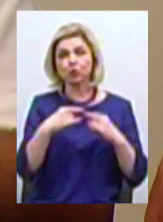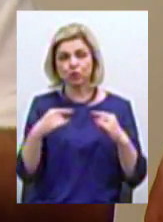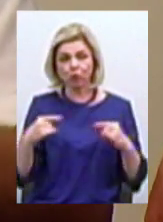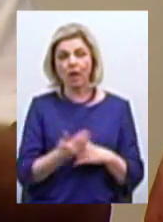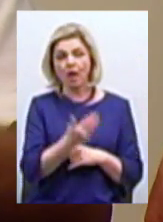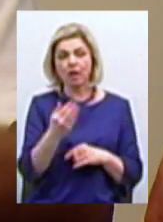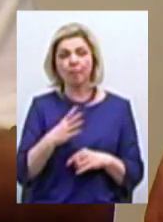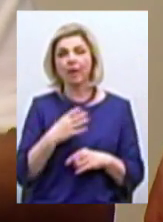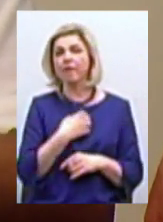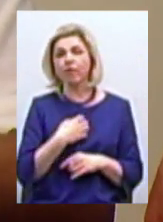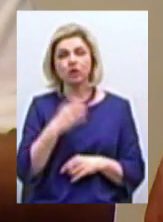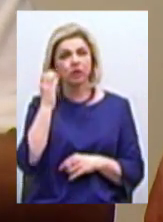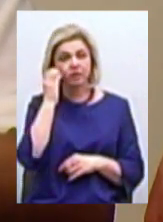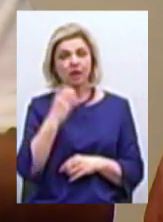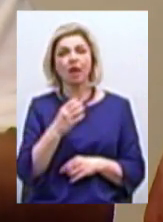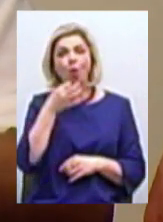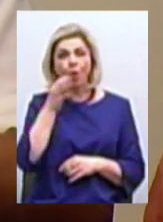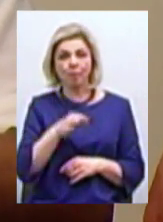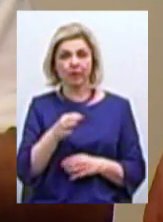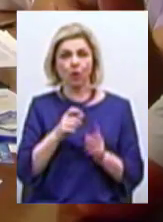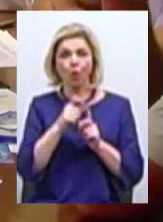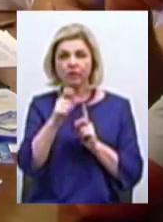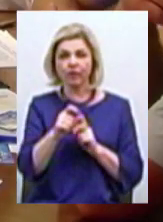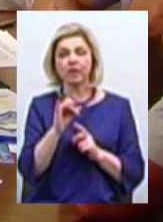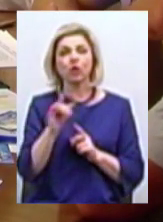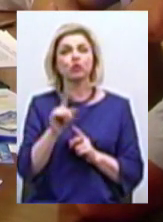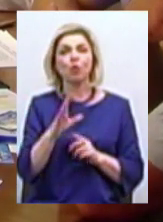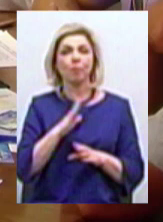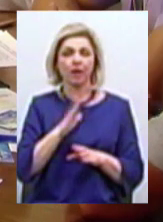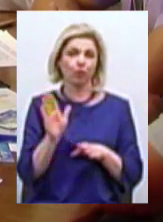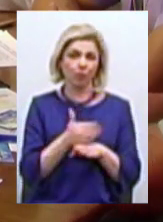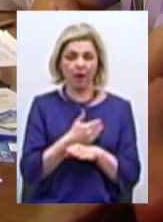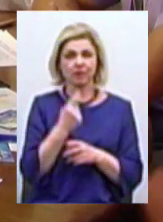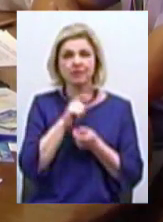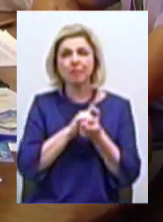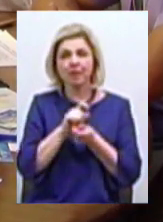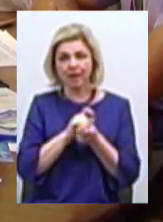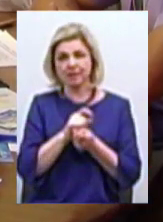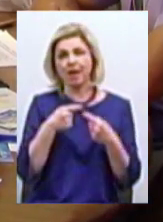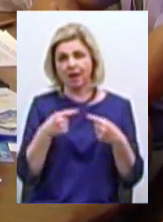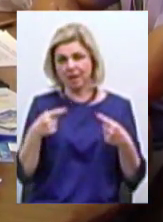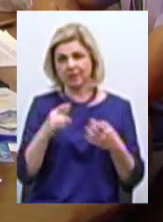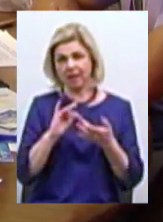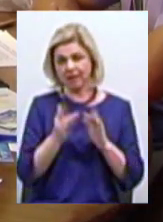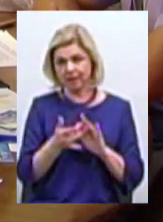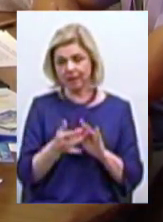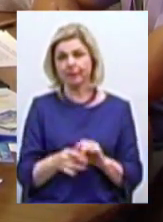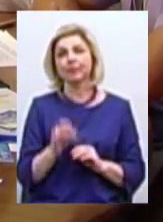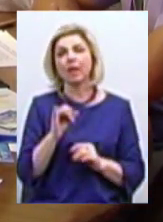та аргументовані відповіді, аби розвіяти чутки, що поширюються в соціальних мережах та декотрими інтернет-виданнями.